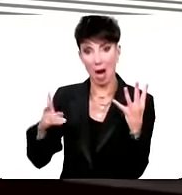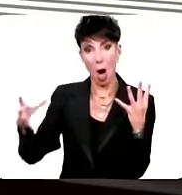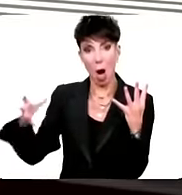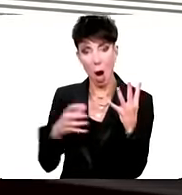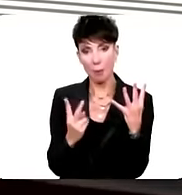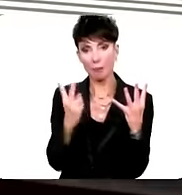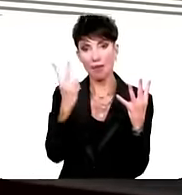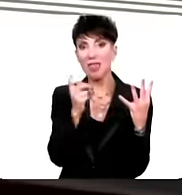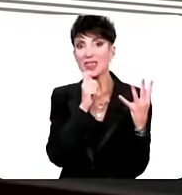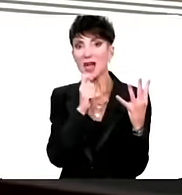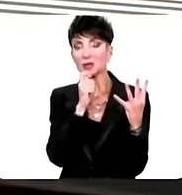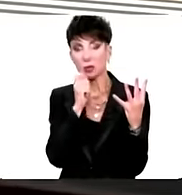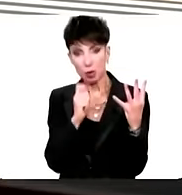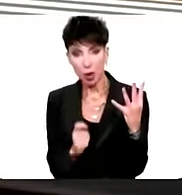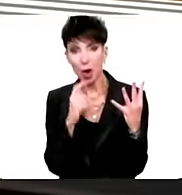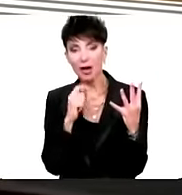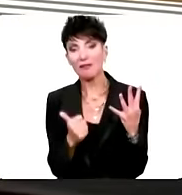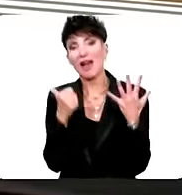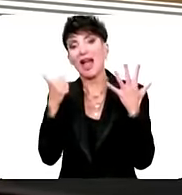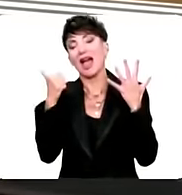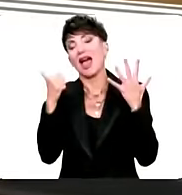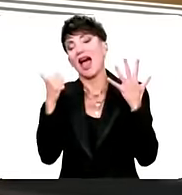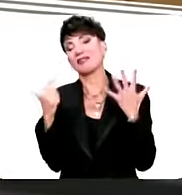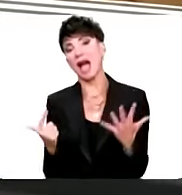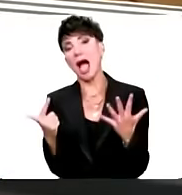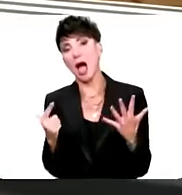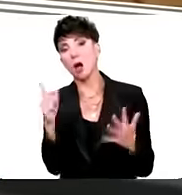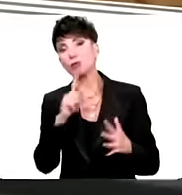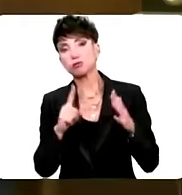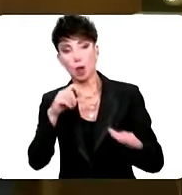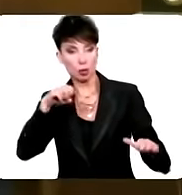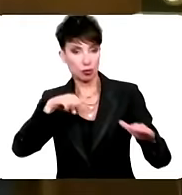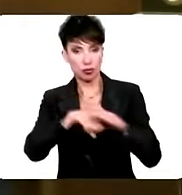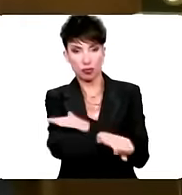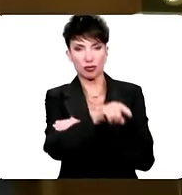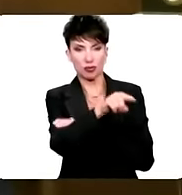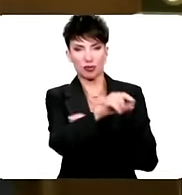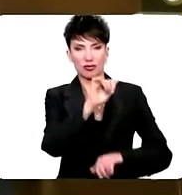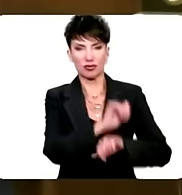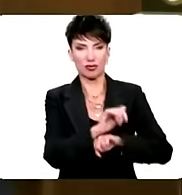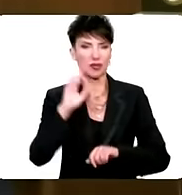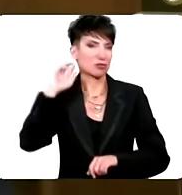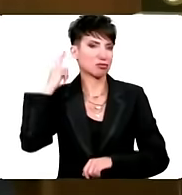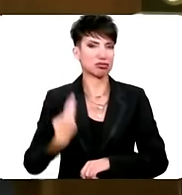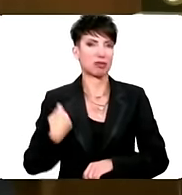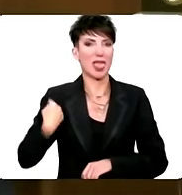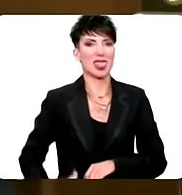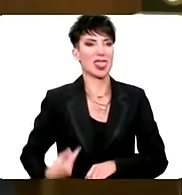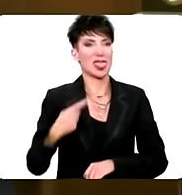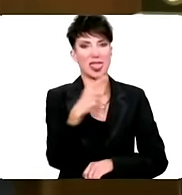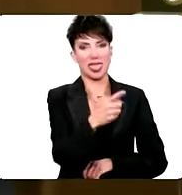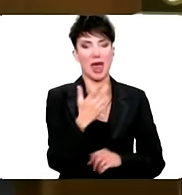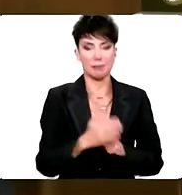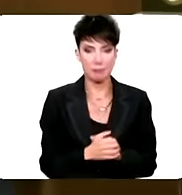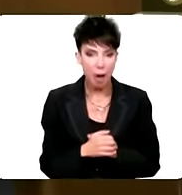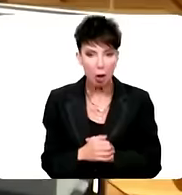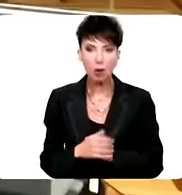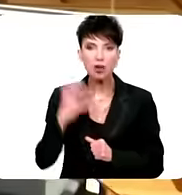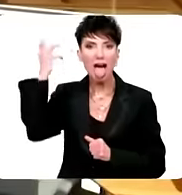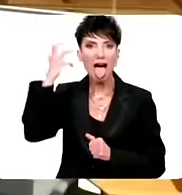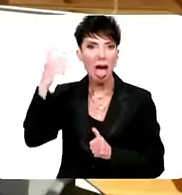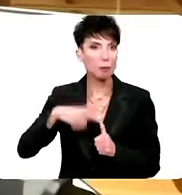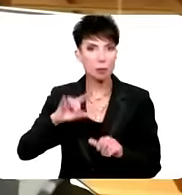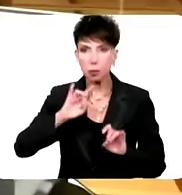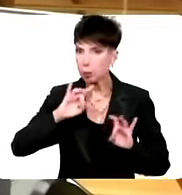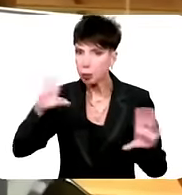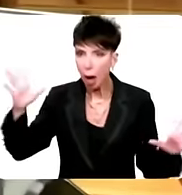δημοσιογράφοι και ο κύριος Μπελέρης. Κανένας τεχνοκράτης, κανένας επιστήμονας από εκείνους που ήταν στο ψηφοδέλτιο, ειδικά στα θέματα